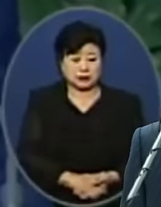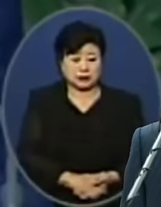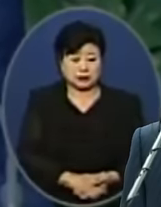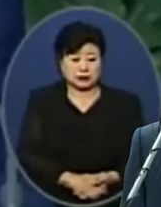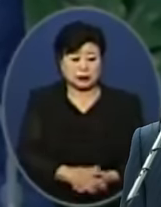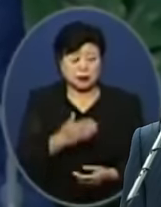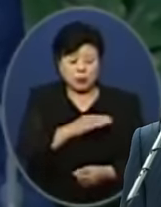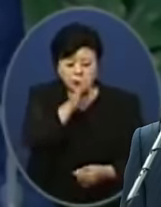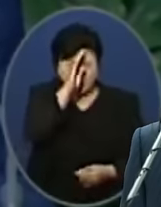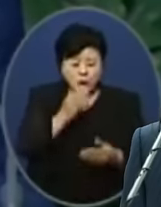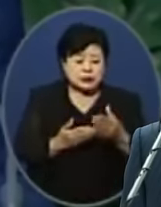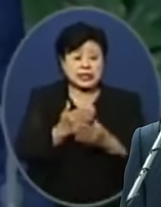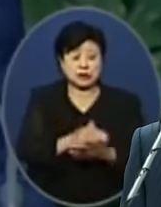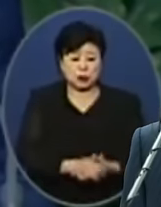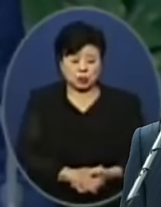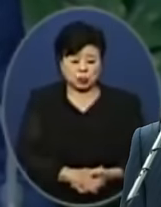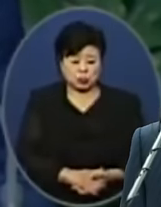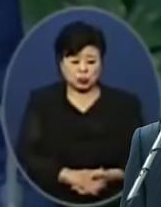온몸이 병들고